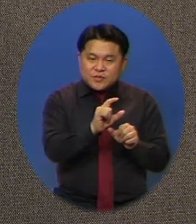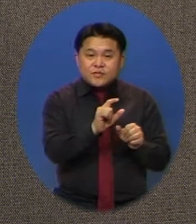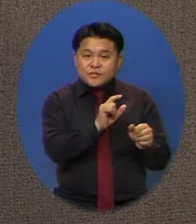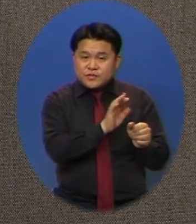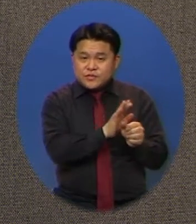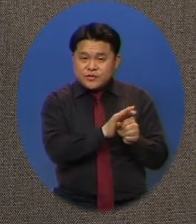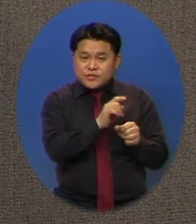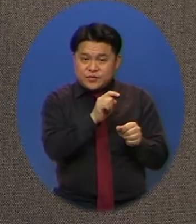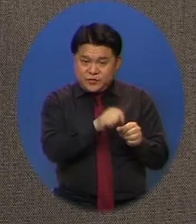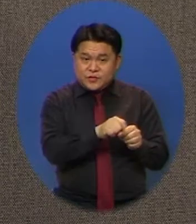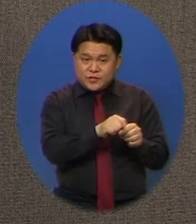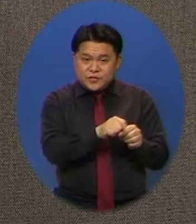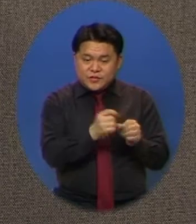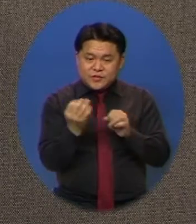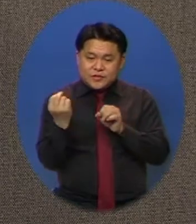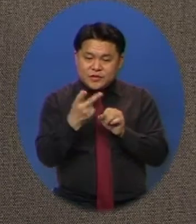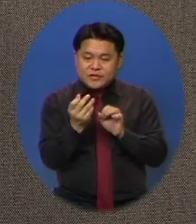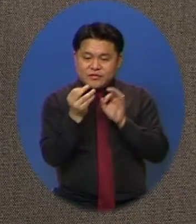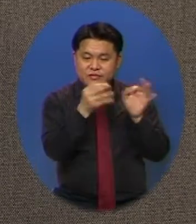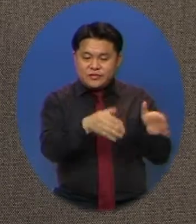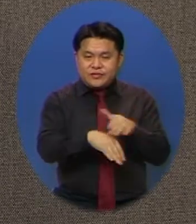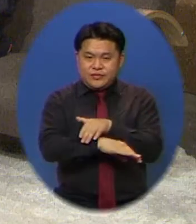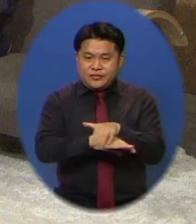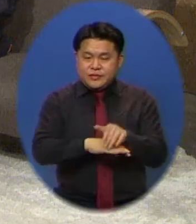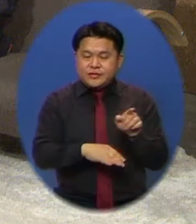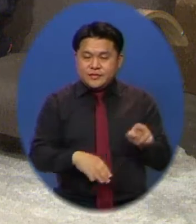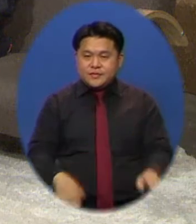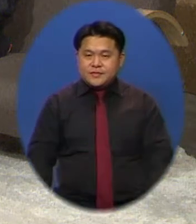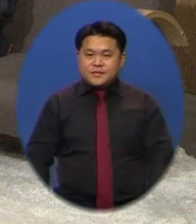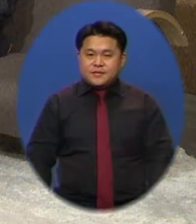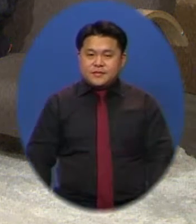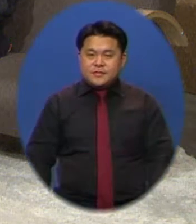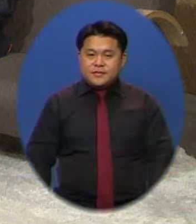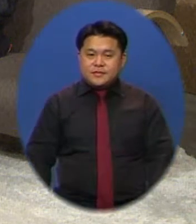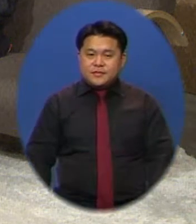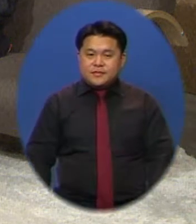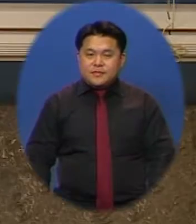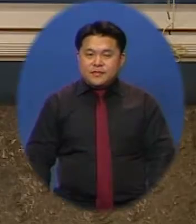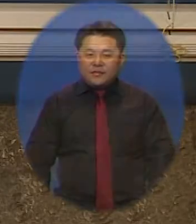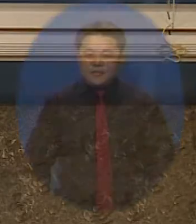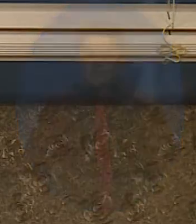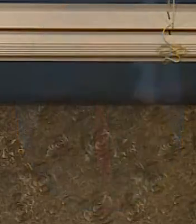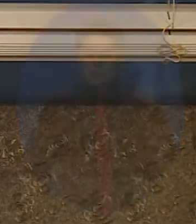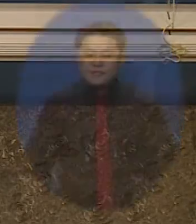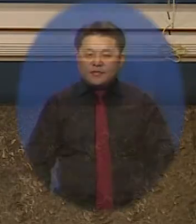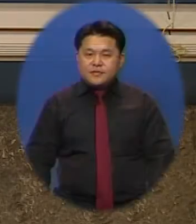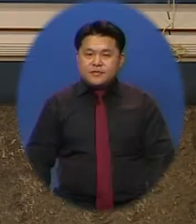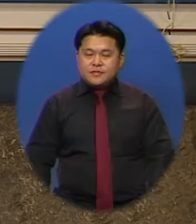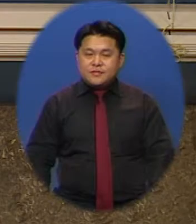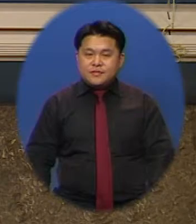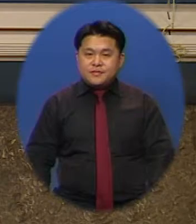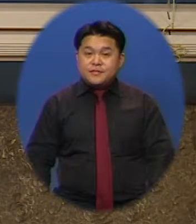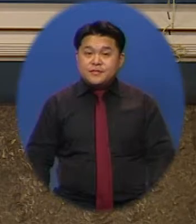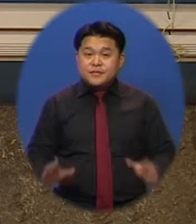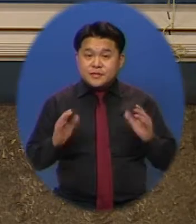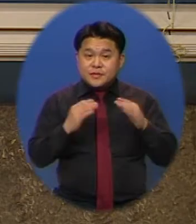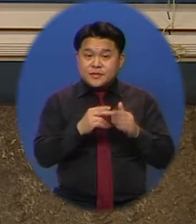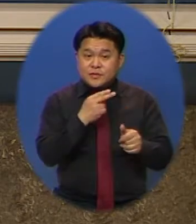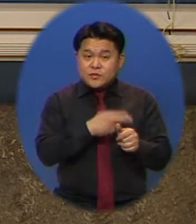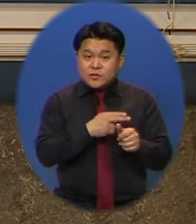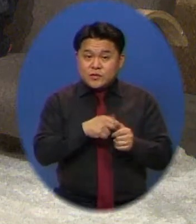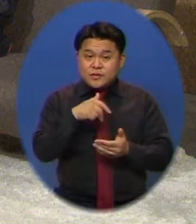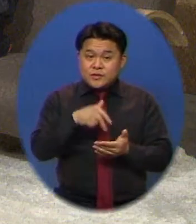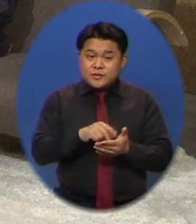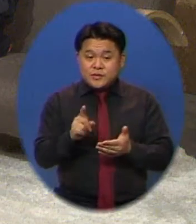지원하는 그 보육의 질을 높이는 쪽으로 재투자할 계획입니다. 네, 그렇게 되면 조금 더 보육교사들도 수월해질